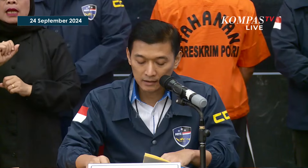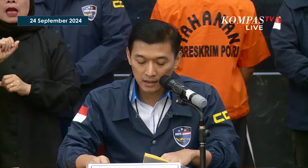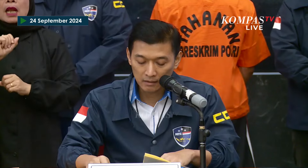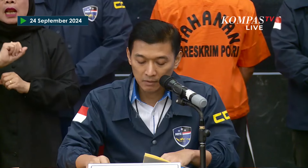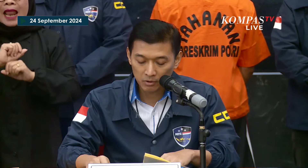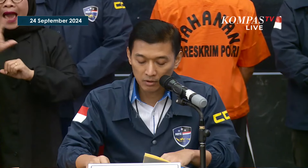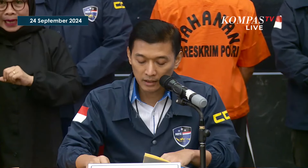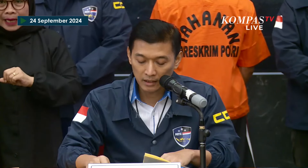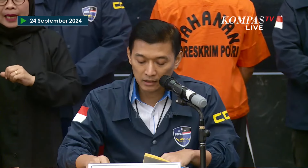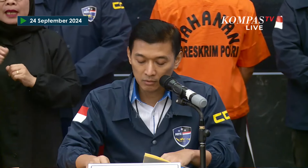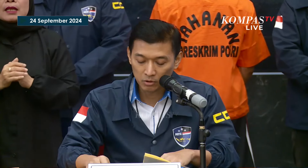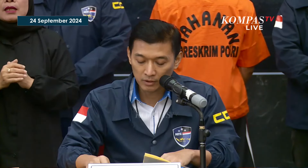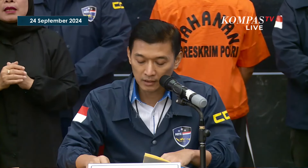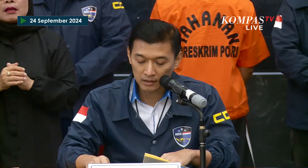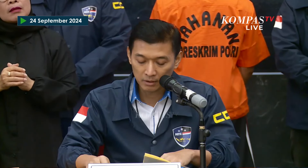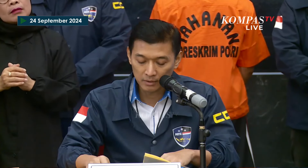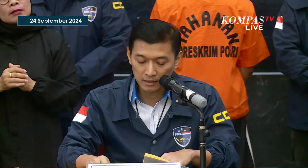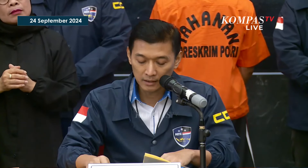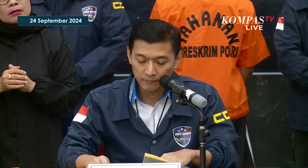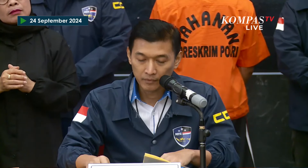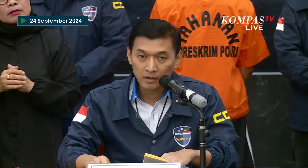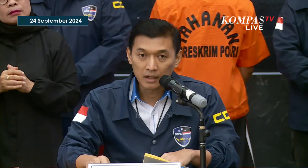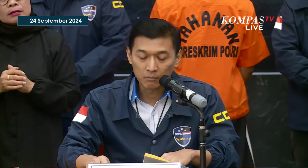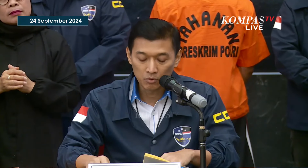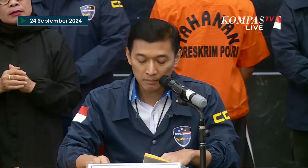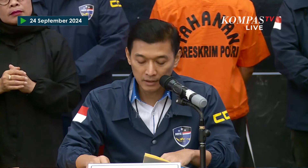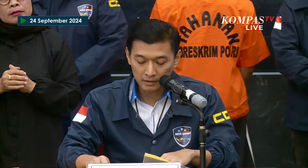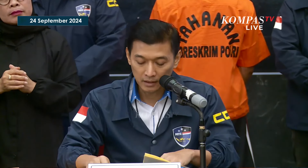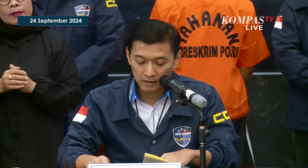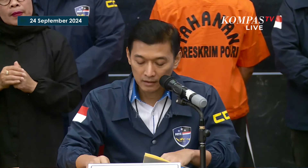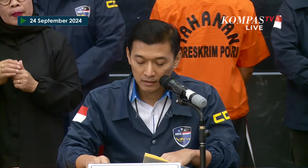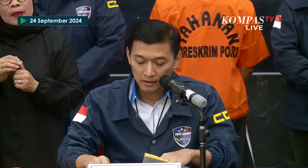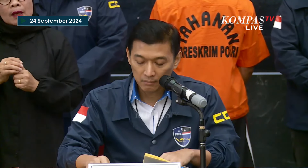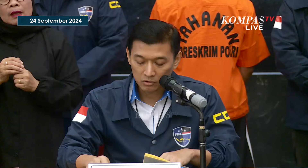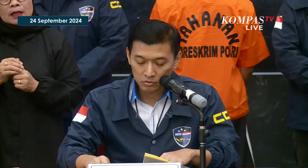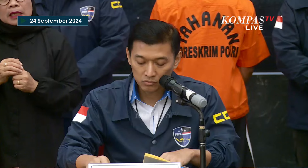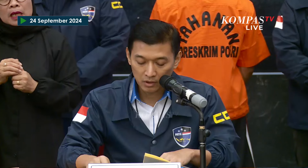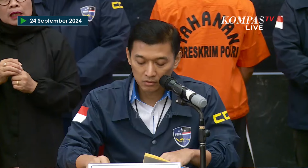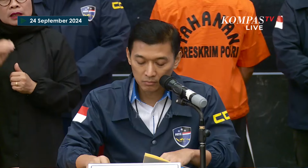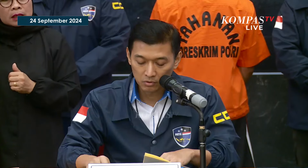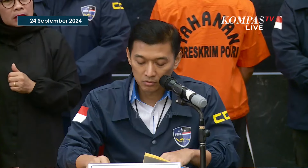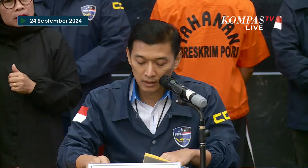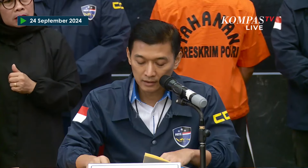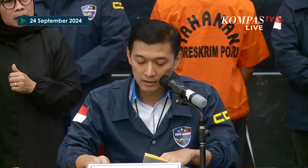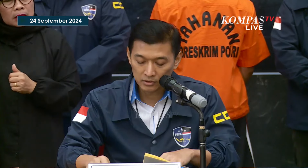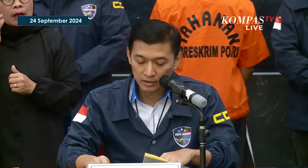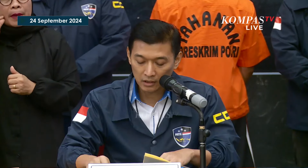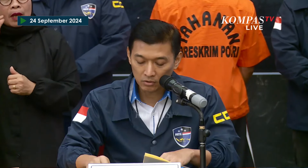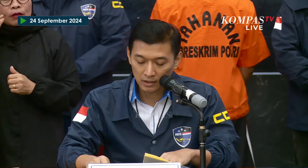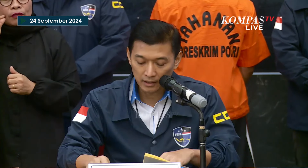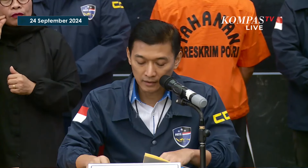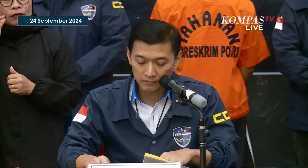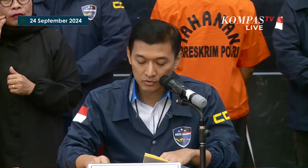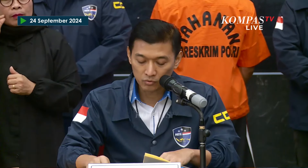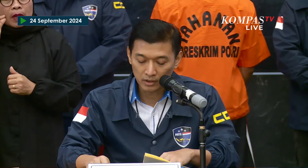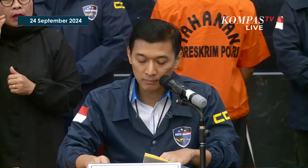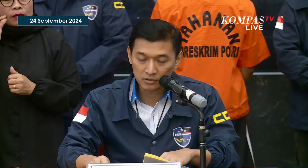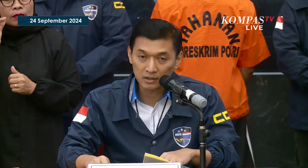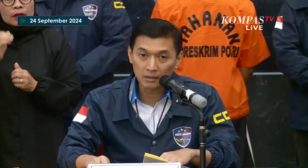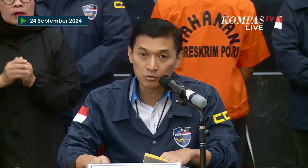masyarakat agar tidak memperoleh atau mengumpulkan data pribadi yang bukan miliknya dengan maksud tujuan untuk menguntungkan diri sendiri atau orang